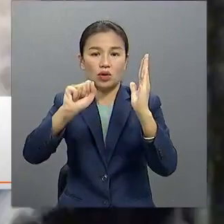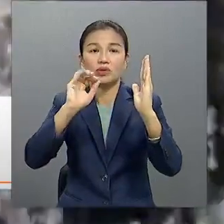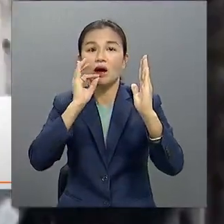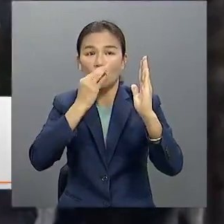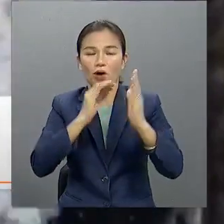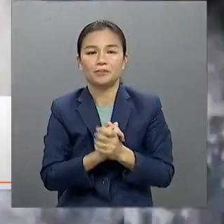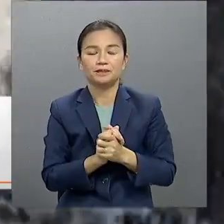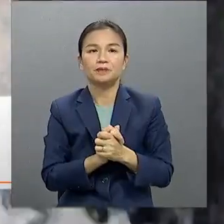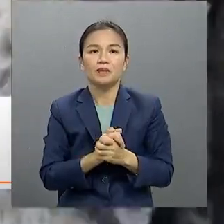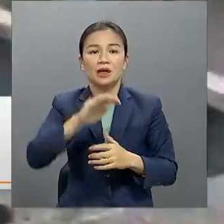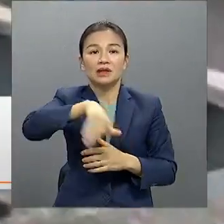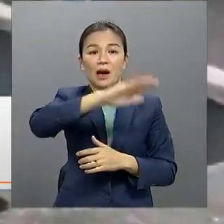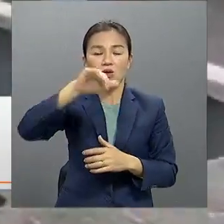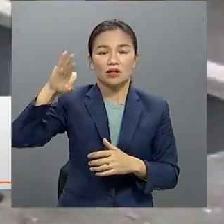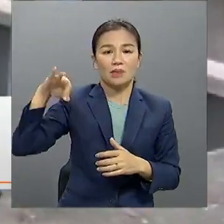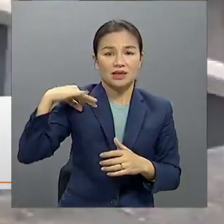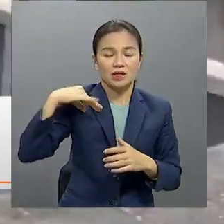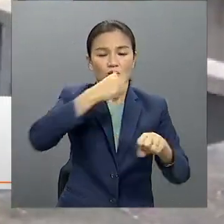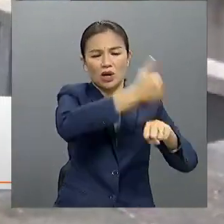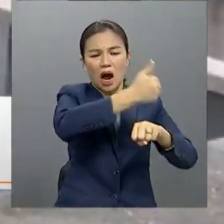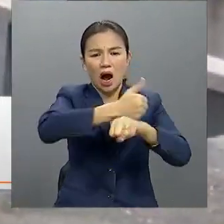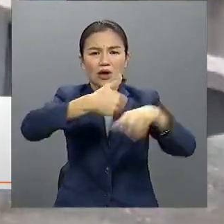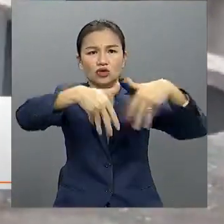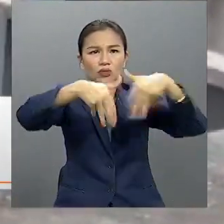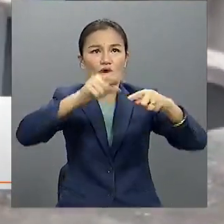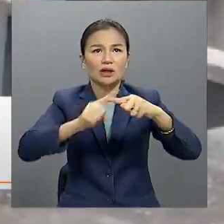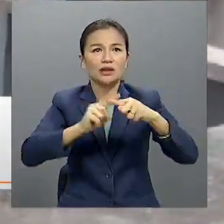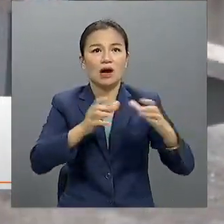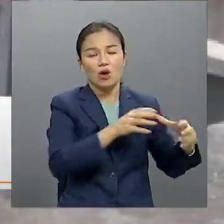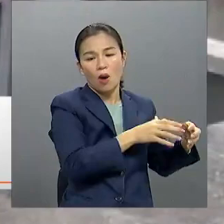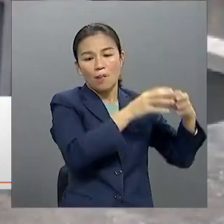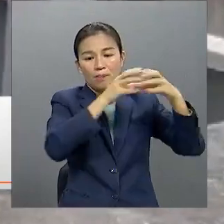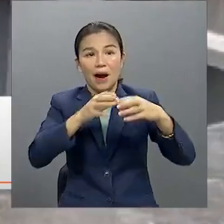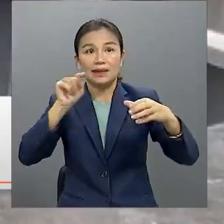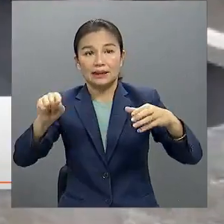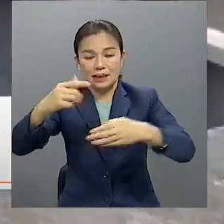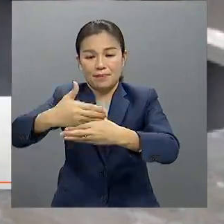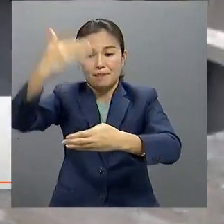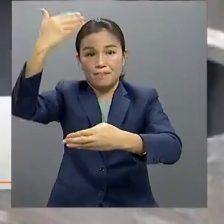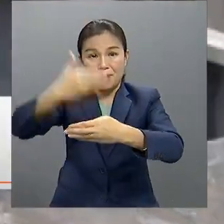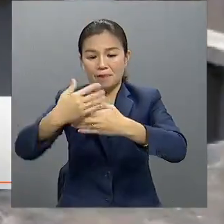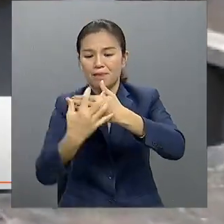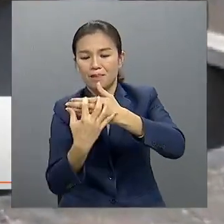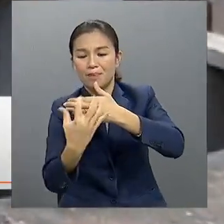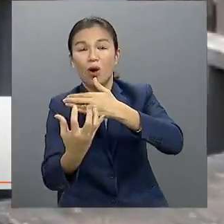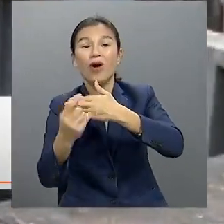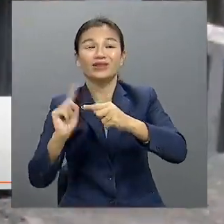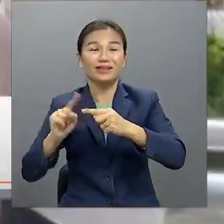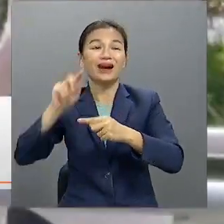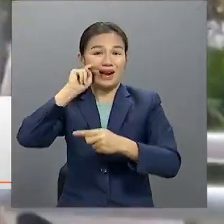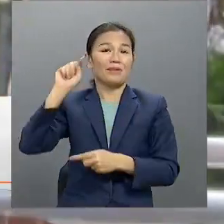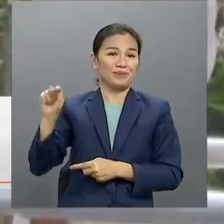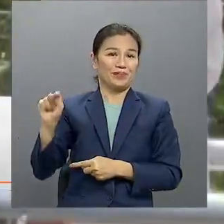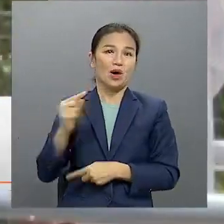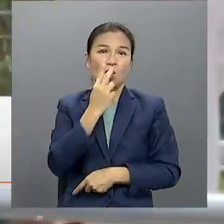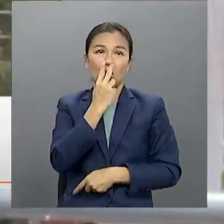กอบจผู้ใหญ่บ้านเดินทางกันไปที่ประตูระบายน้ำแห่งนี้ค่ะโดยอดีตผู้ใหญ่บ้านนายสมคิดม่วงเชยเป็นเกษตรกรผู้ป